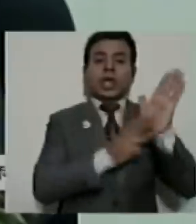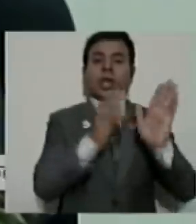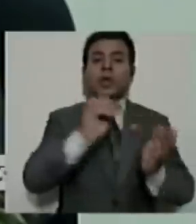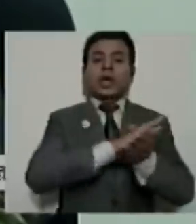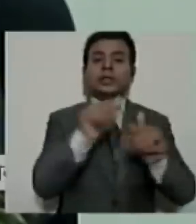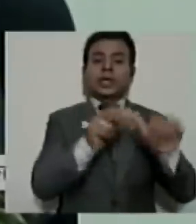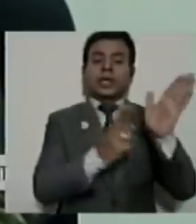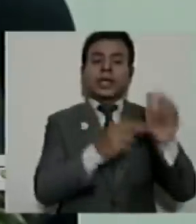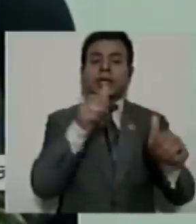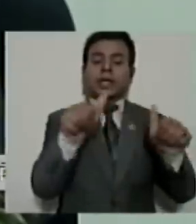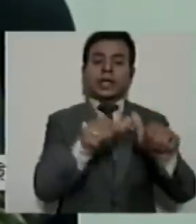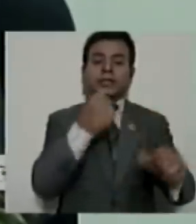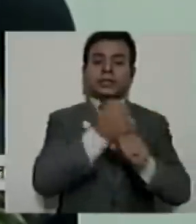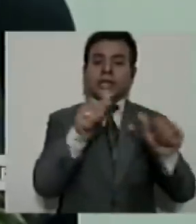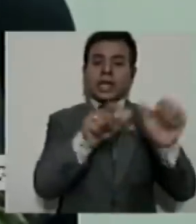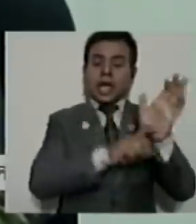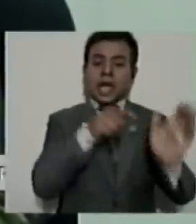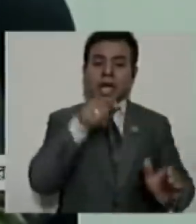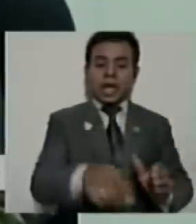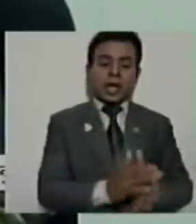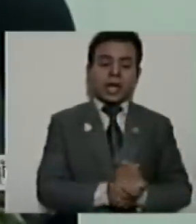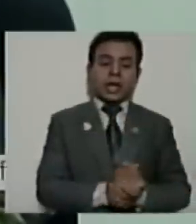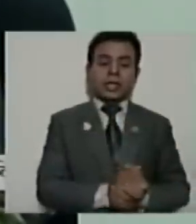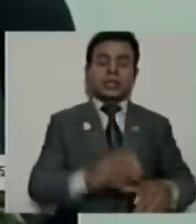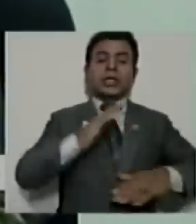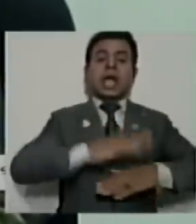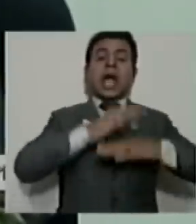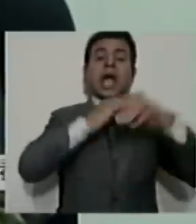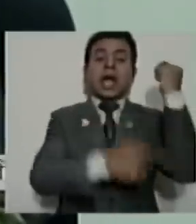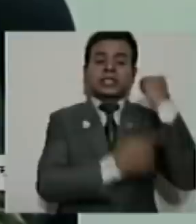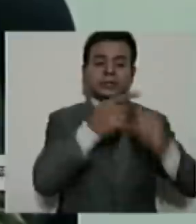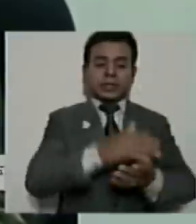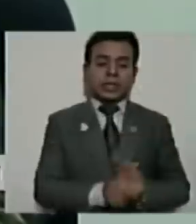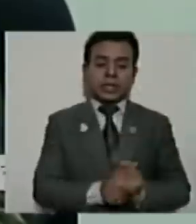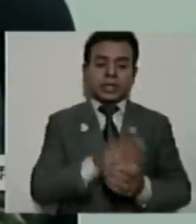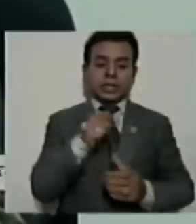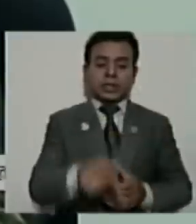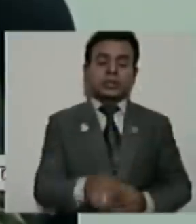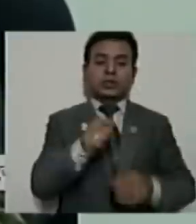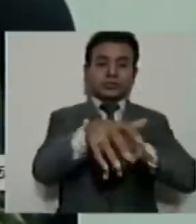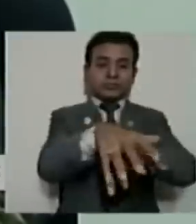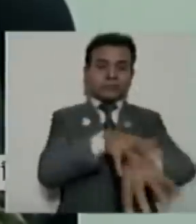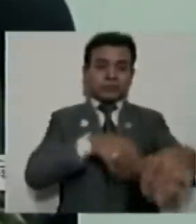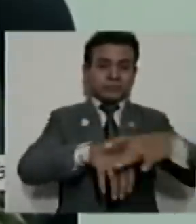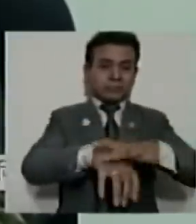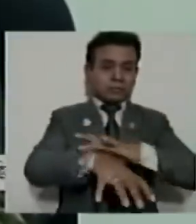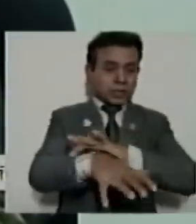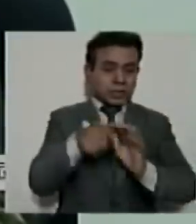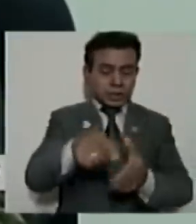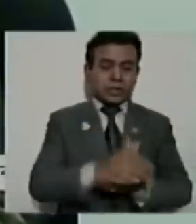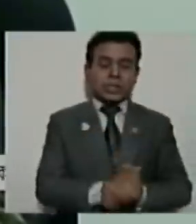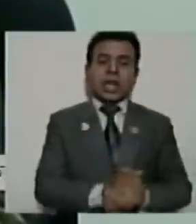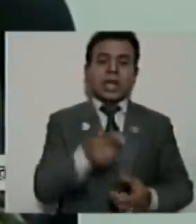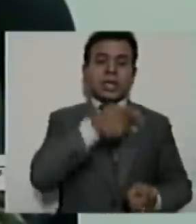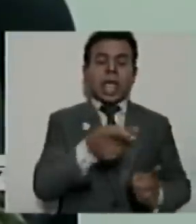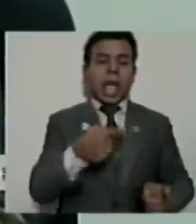গ্লোভস না। এখনও দেখা যাচ্ছে যে গতকালকে কিছু সংবাদ মিডিয়াতে পাতলা গ্লোভস পরিহিত এবং ফুট কভার পরিহিত ছবি